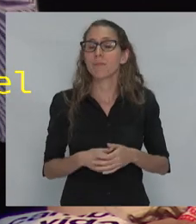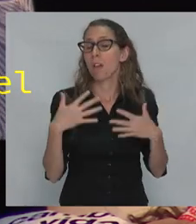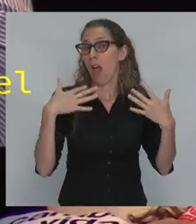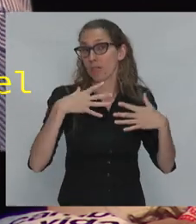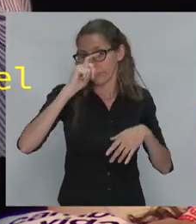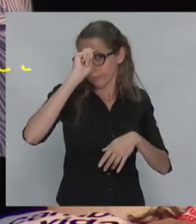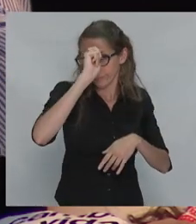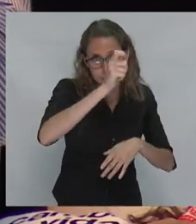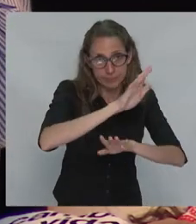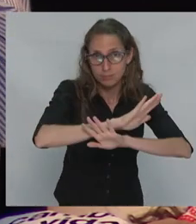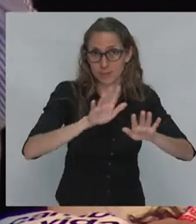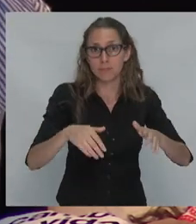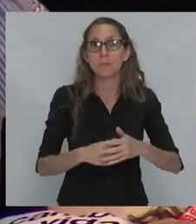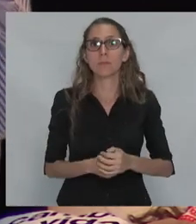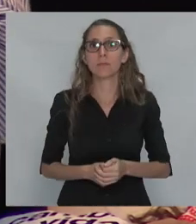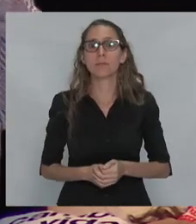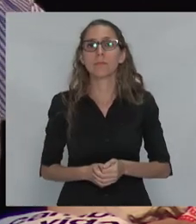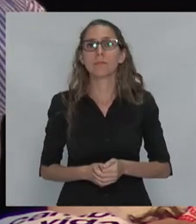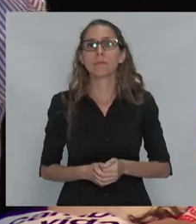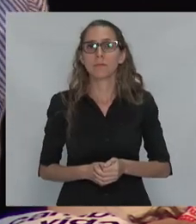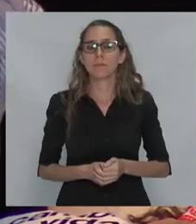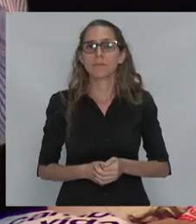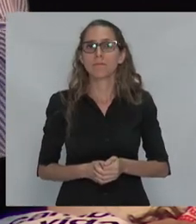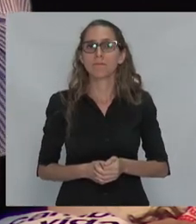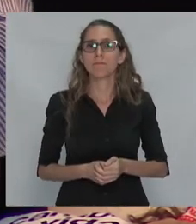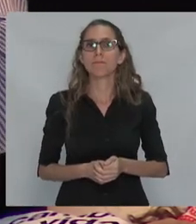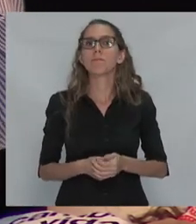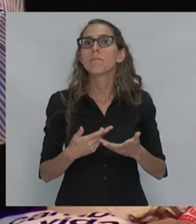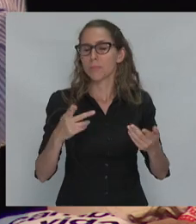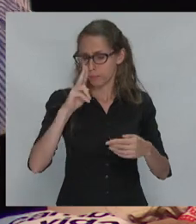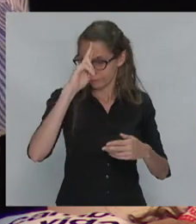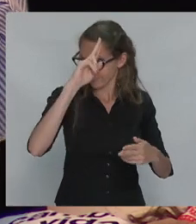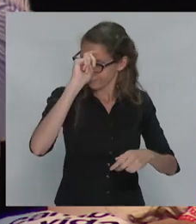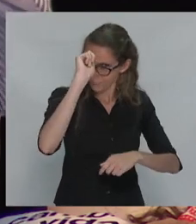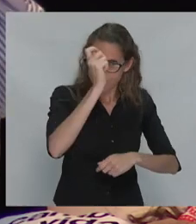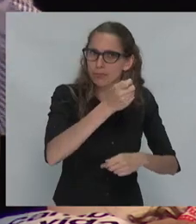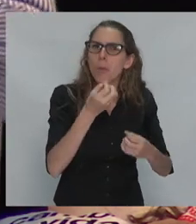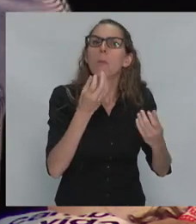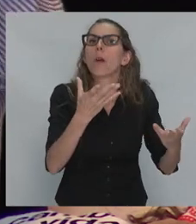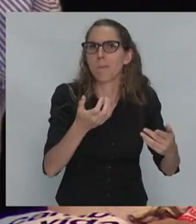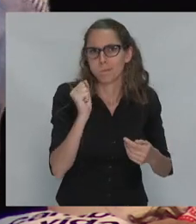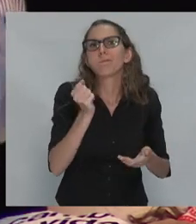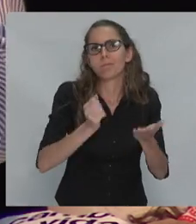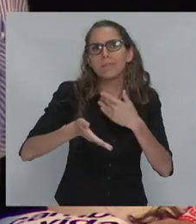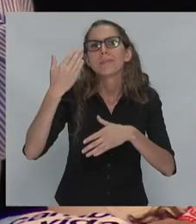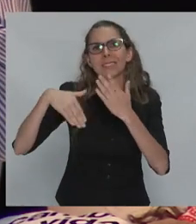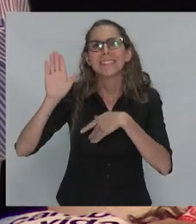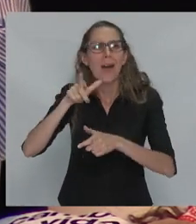d'une part, on a eu beaucoup de victimes, beaucoup de martyrs dans cette jeunesse. Cette jeunesse a offert